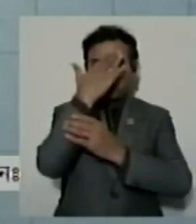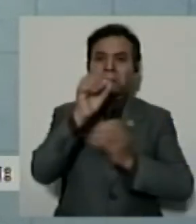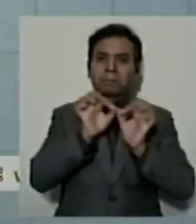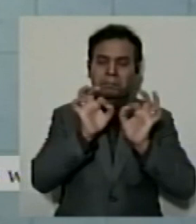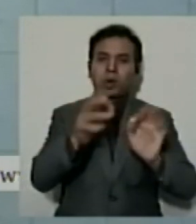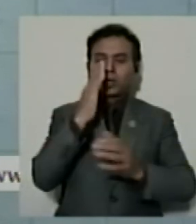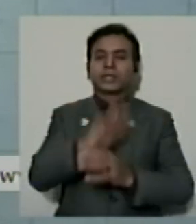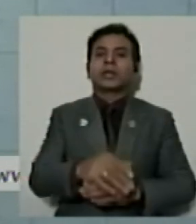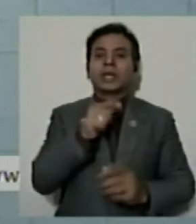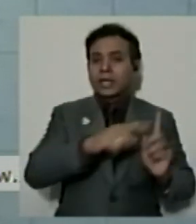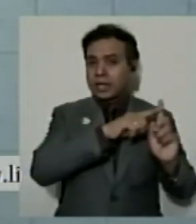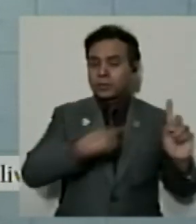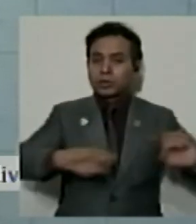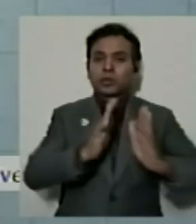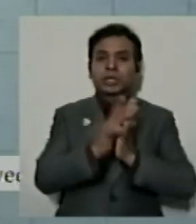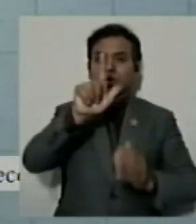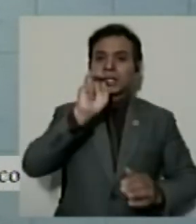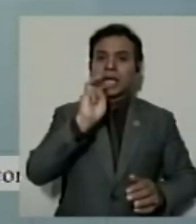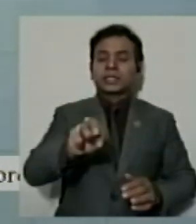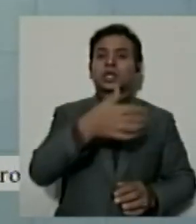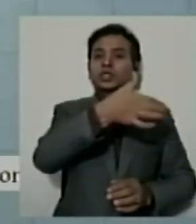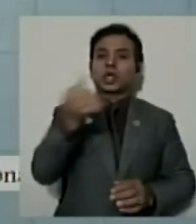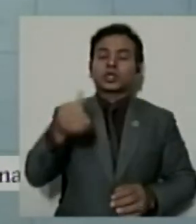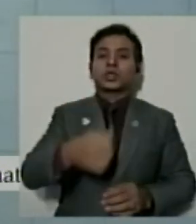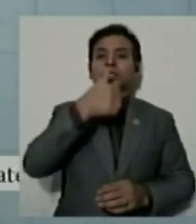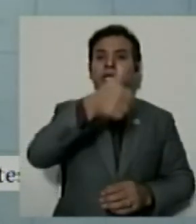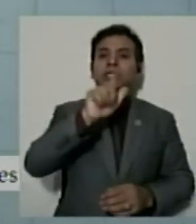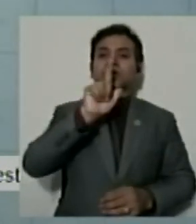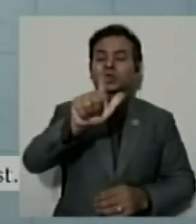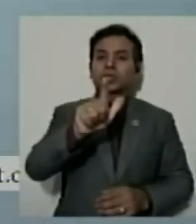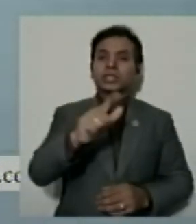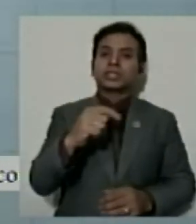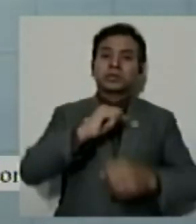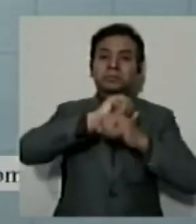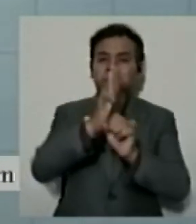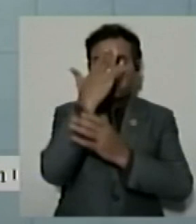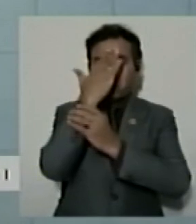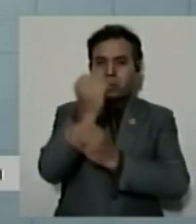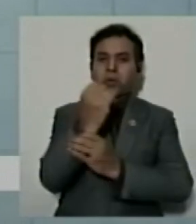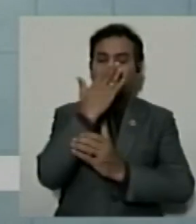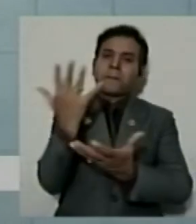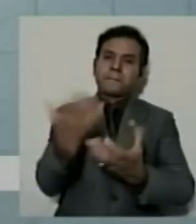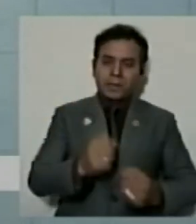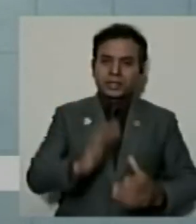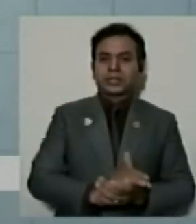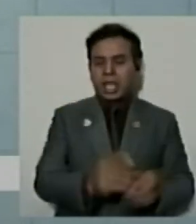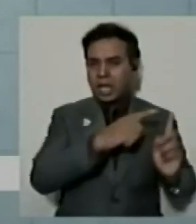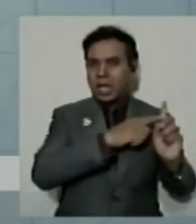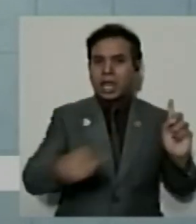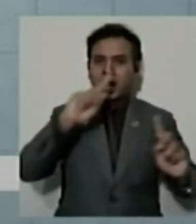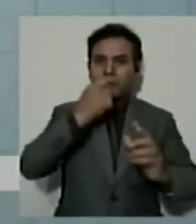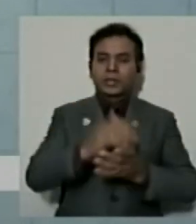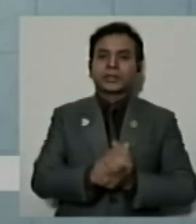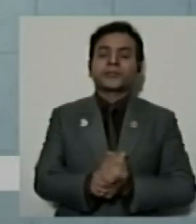আমরা দুঃখের সাথে জানাচ্ছি যে আজকেও আমাদের নতুন করে মৃত্যুবরণ করেছেন 5 জন।